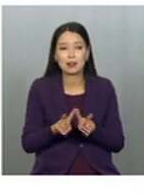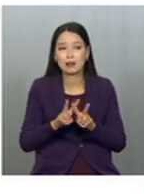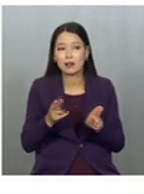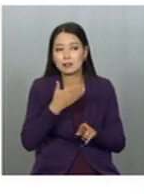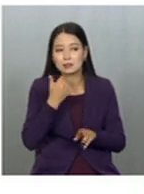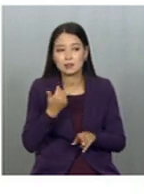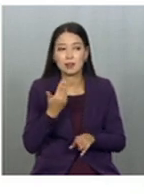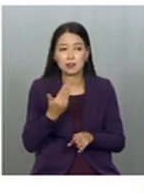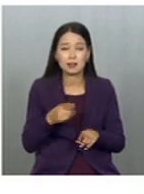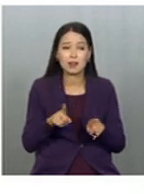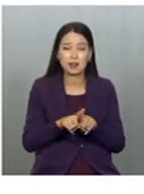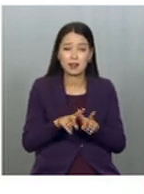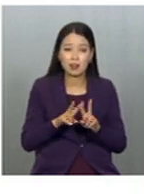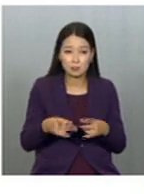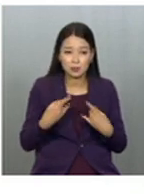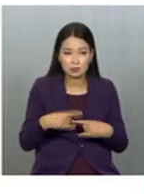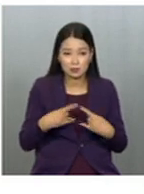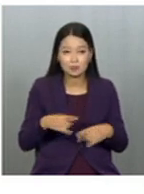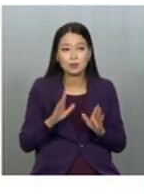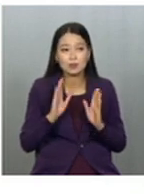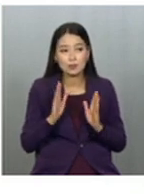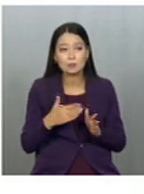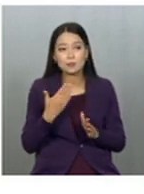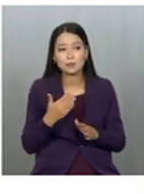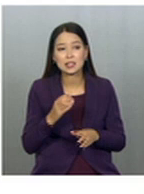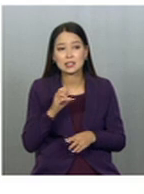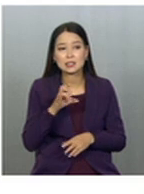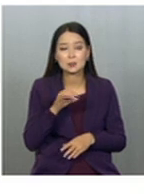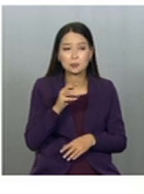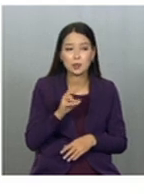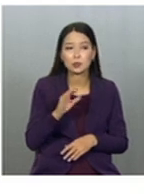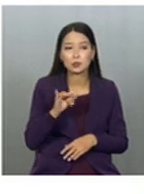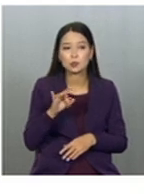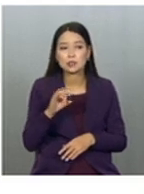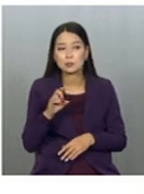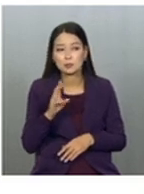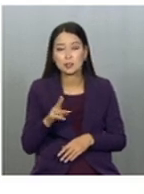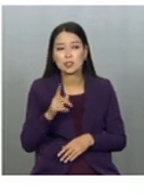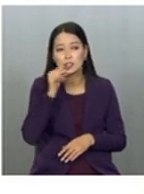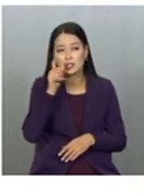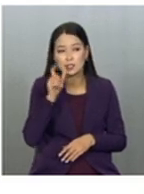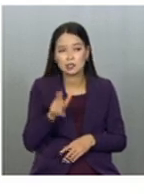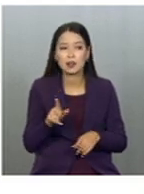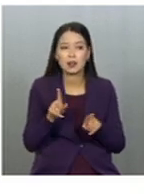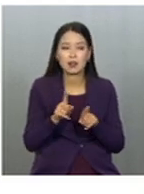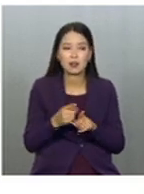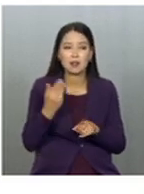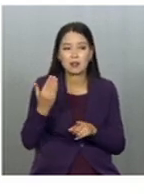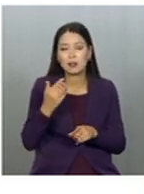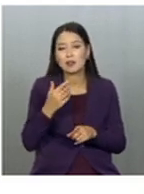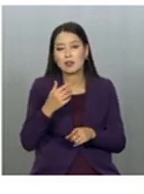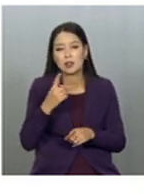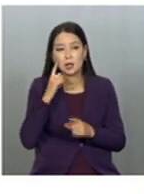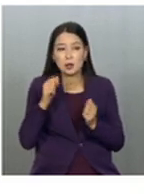мұндай дана, обалың Есімбек пен Тұрысбекке жігітің жөндеу екен, ей бейшара. Сараны жиен құлға